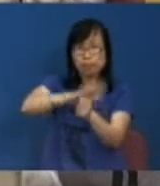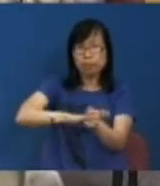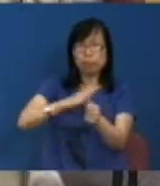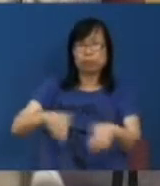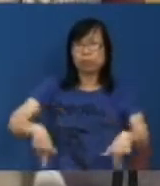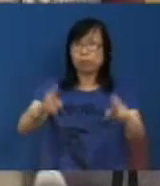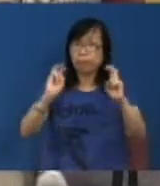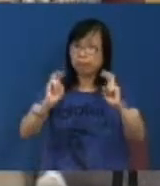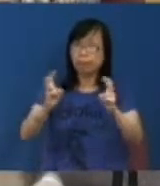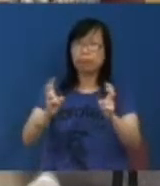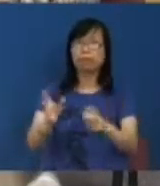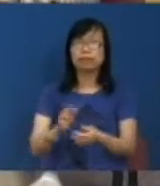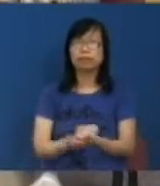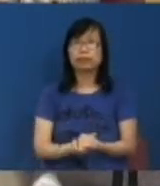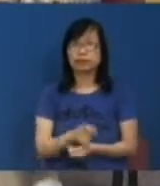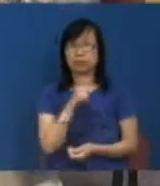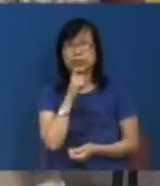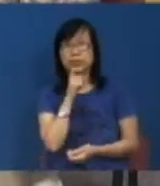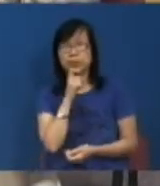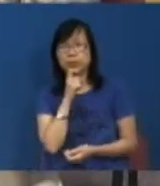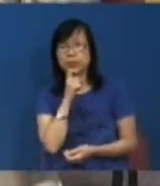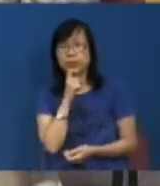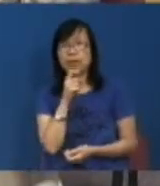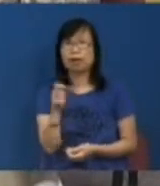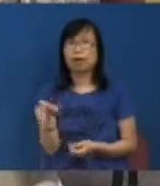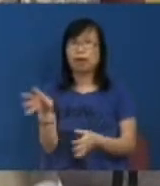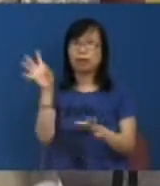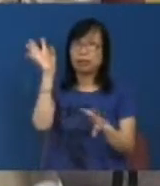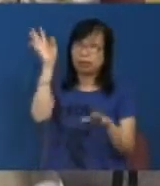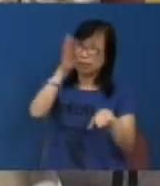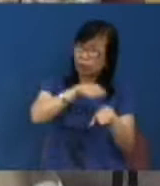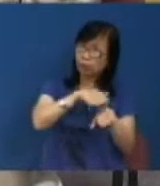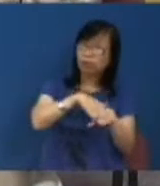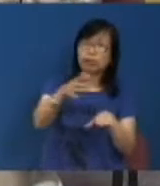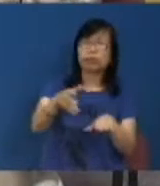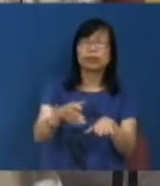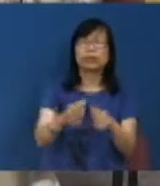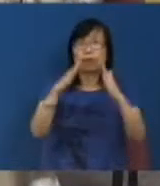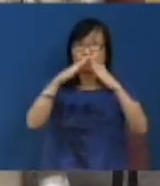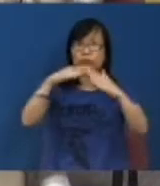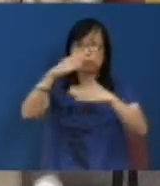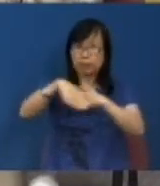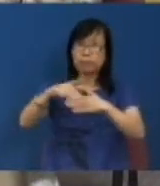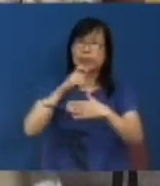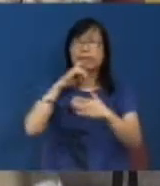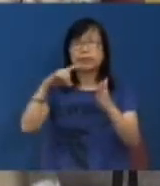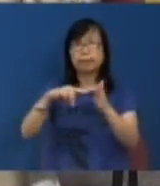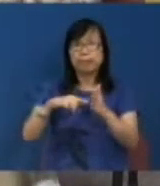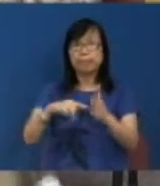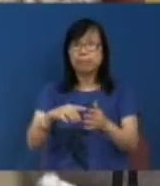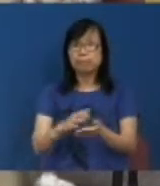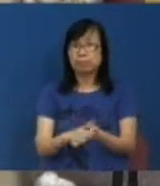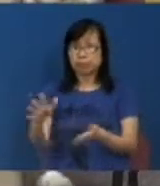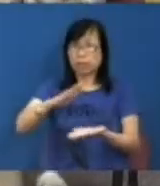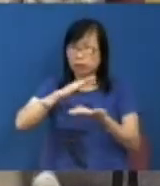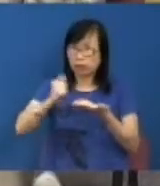實有嘅即係當然係除咗。cover 個外牆植物之外，亦都可以用太陽能電板嘅。咁 乾